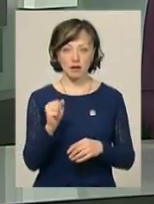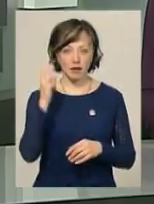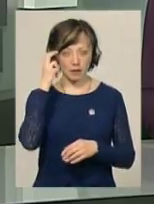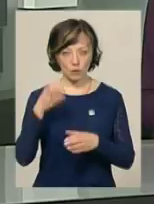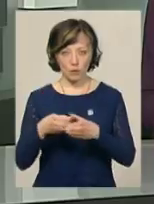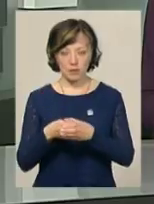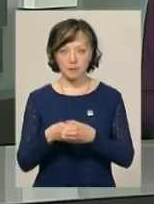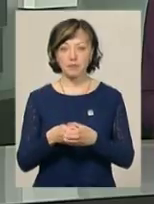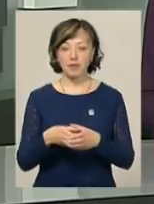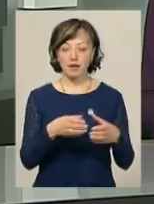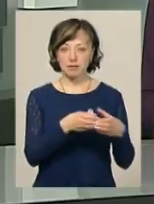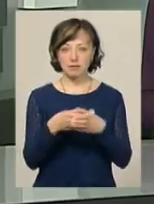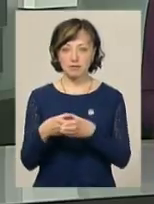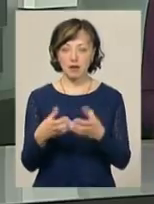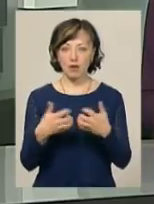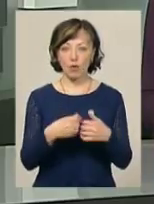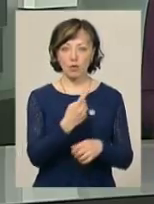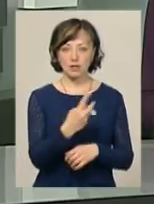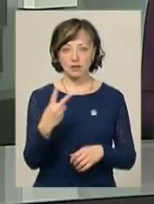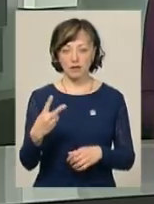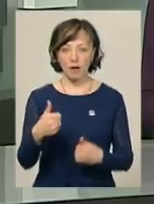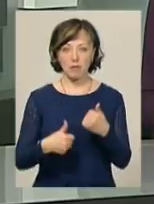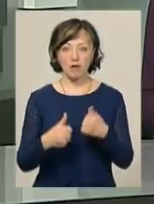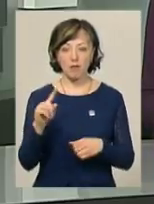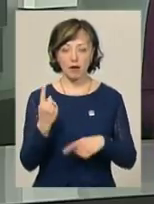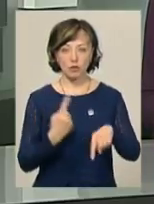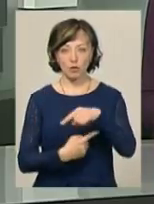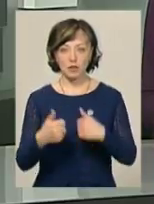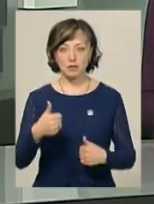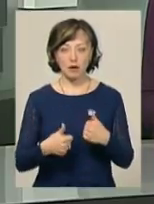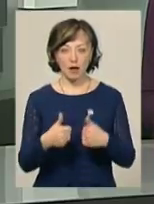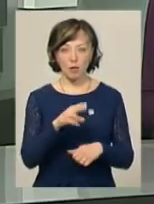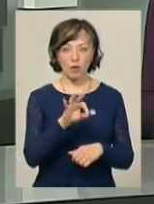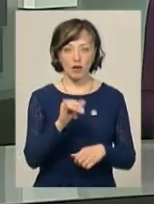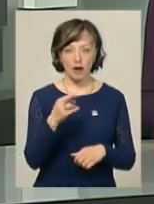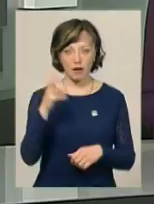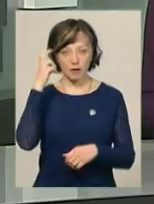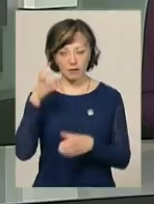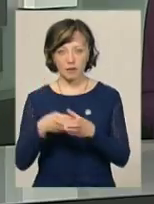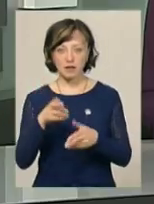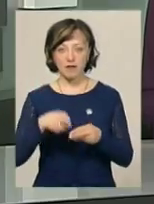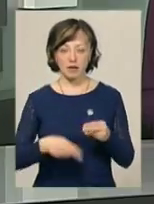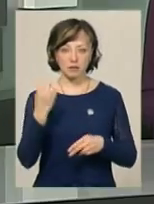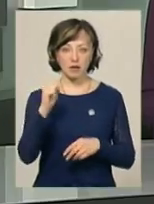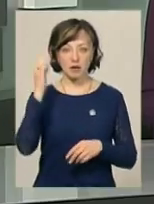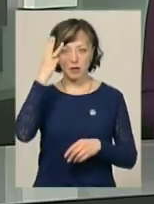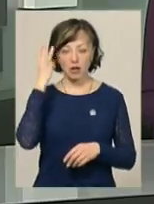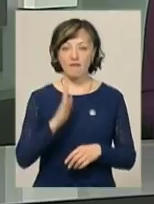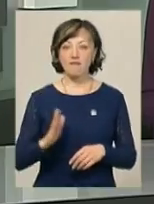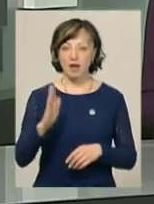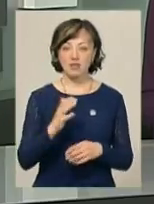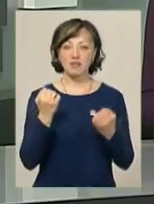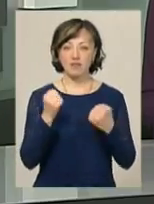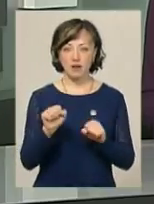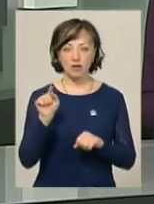Київщині. Команди зіграли з рахунком 1-2. Матч першого кола змагань Поділля з «Чайкою» завершився на користь хмельничан. У вересні вони